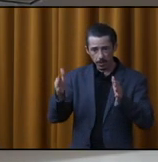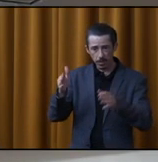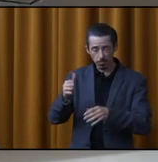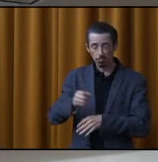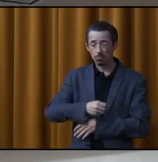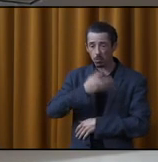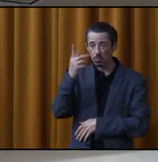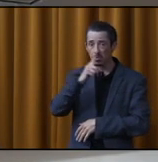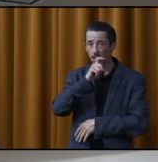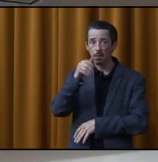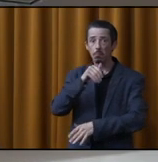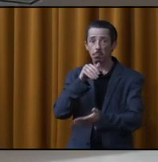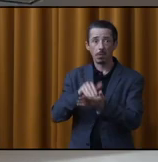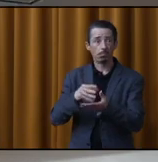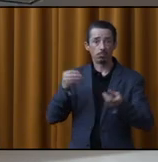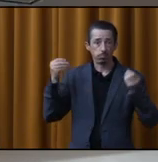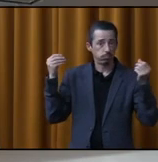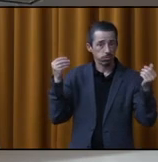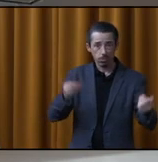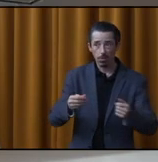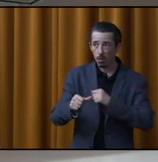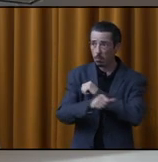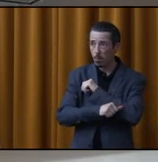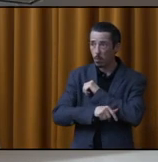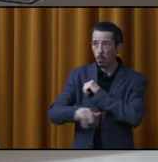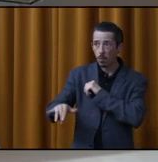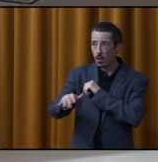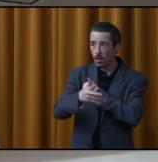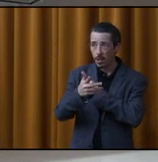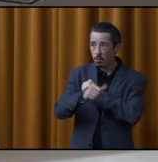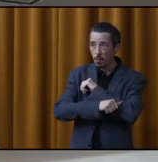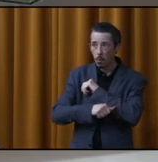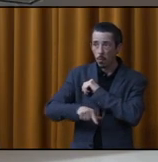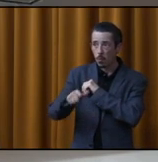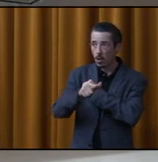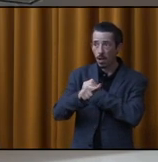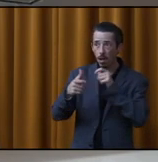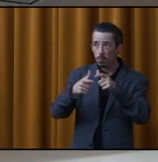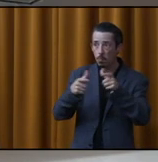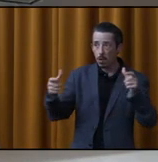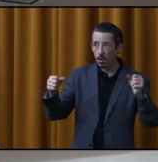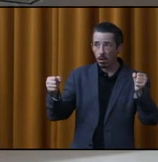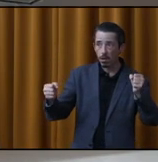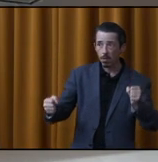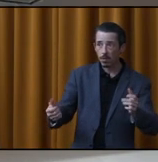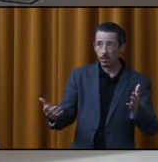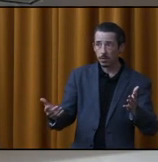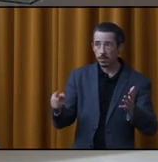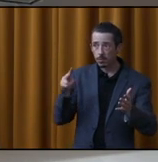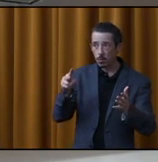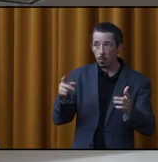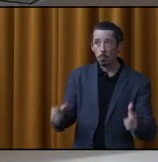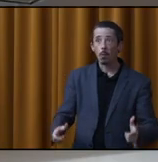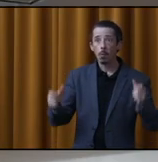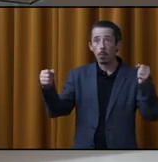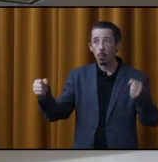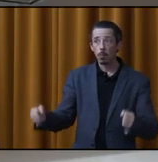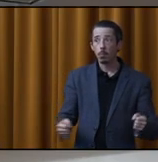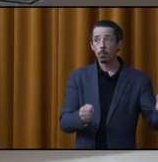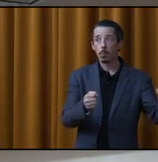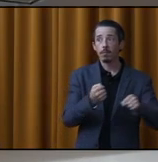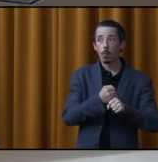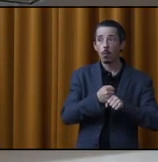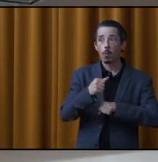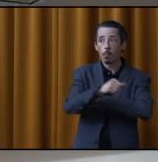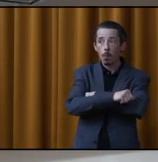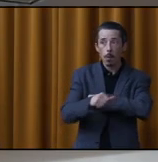centaines de milliers de dollars, dont les balcons, en passant, ça devrait être changé. Il y en un qui est dans ce domaine-là qui m'a dit « Je peux pas croire qu'ils ont déplacé cette maison-là et qu n pas encore fait